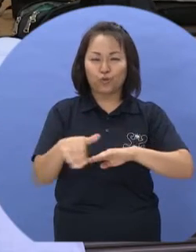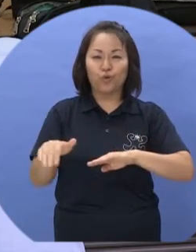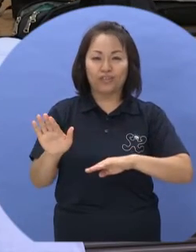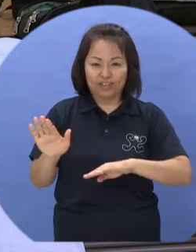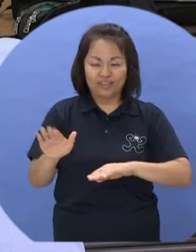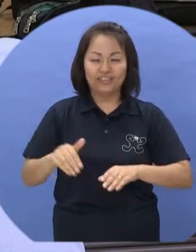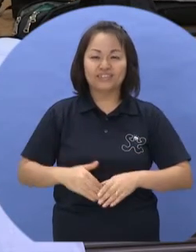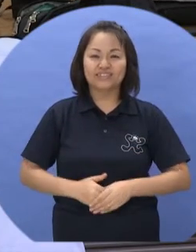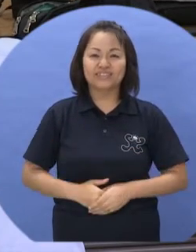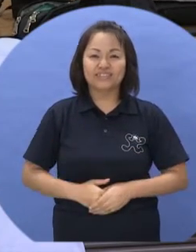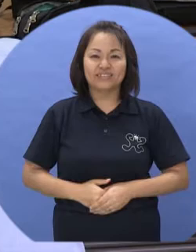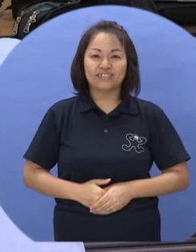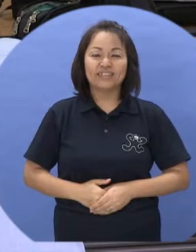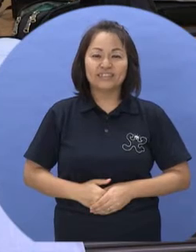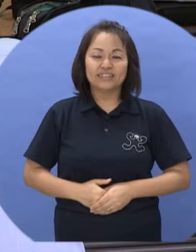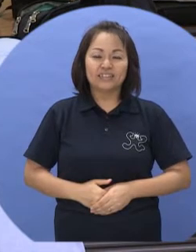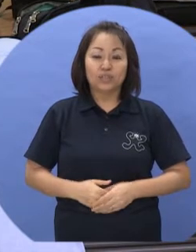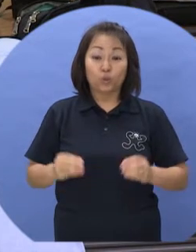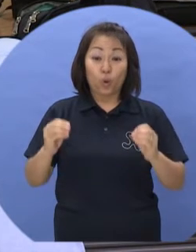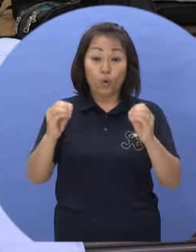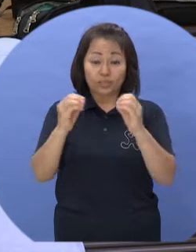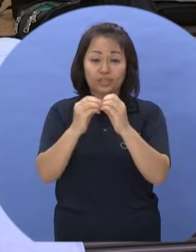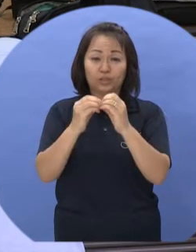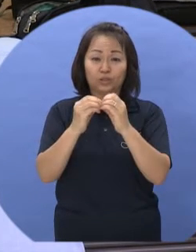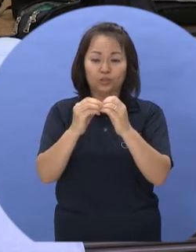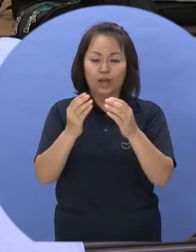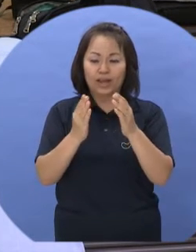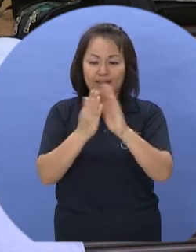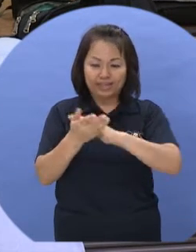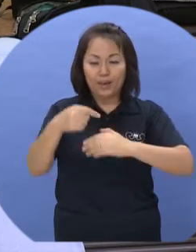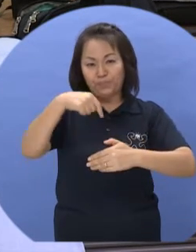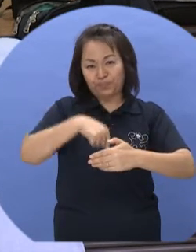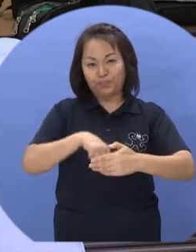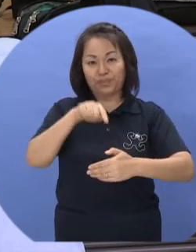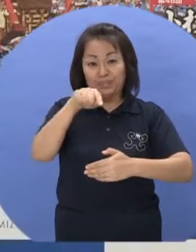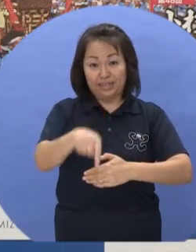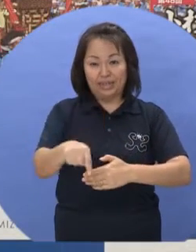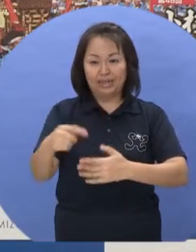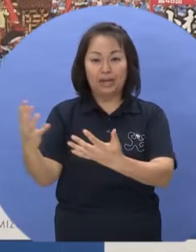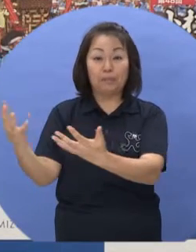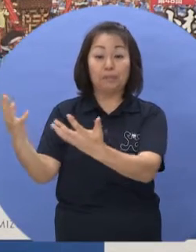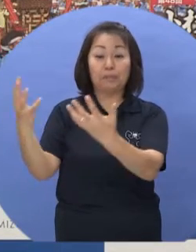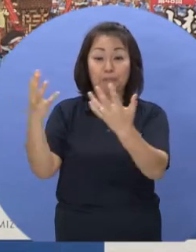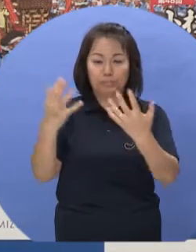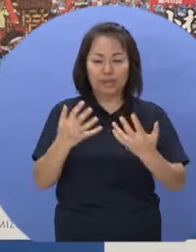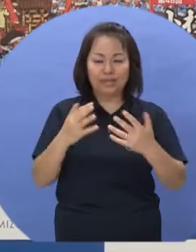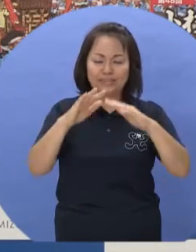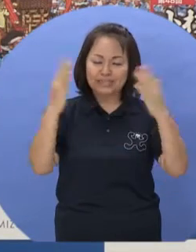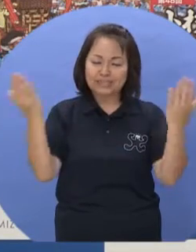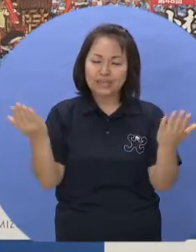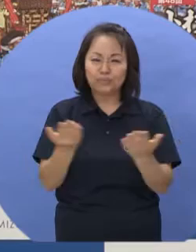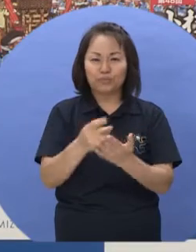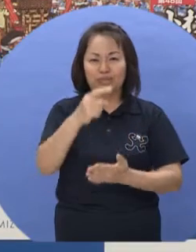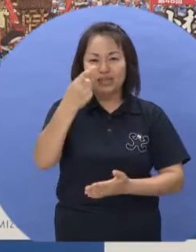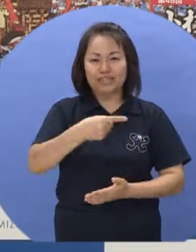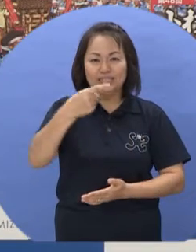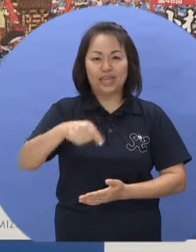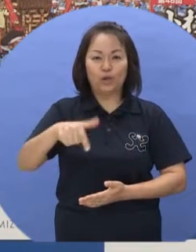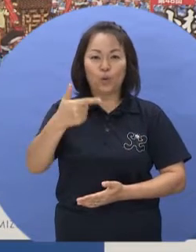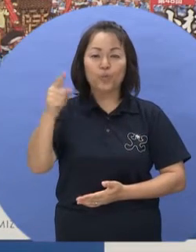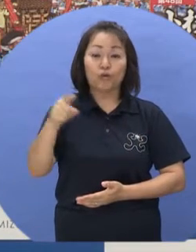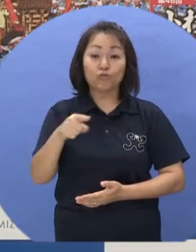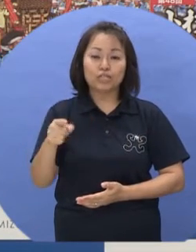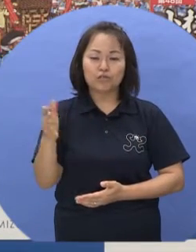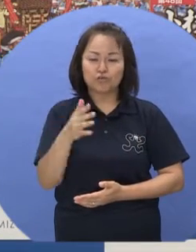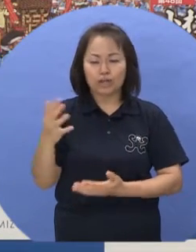。当日は市といたしましてもですね、県内外から訪れられる約1600名の方が来られるというふうに聞いており